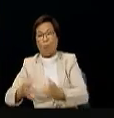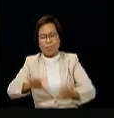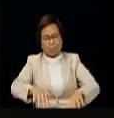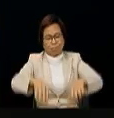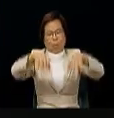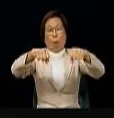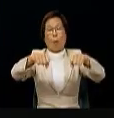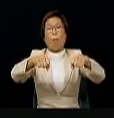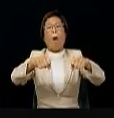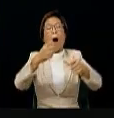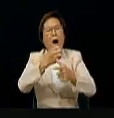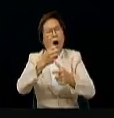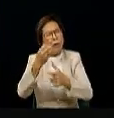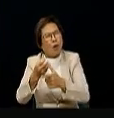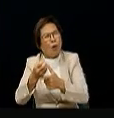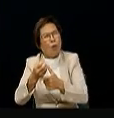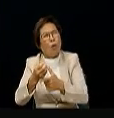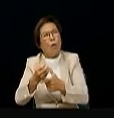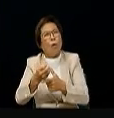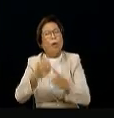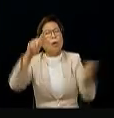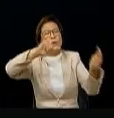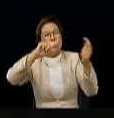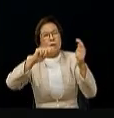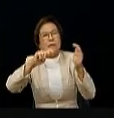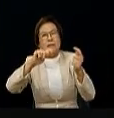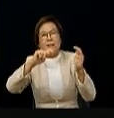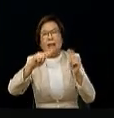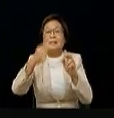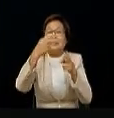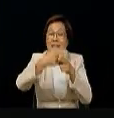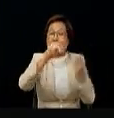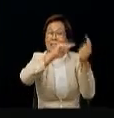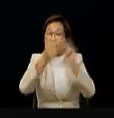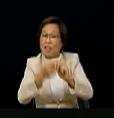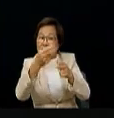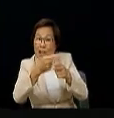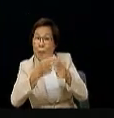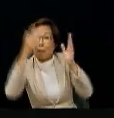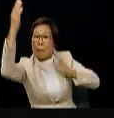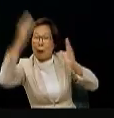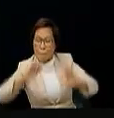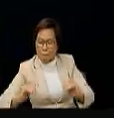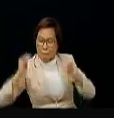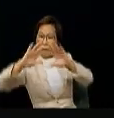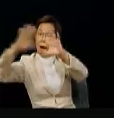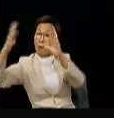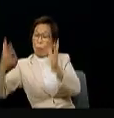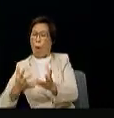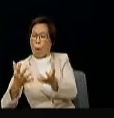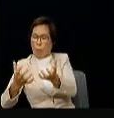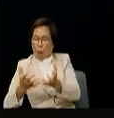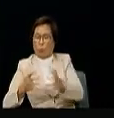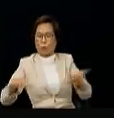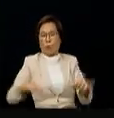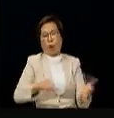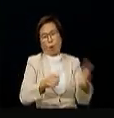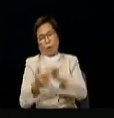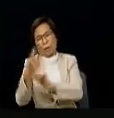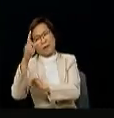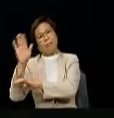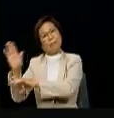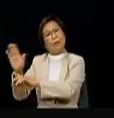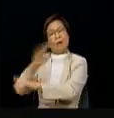diangkat atau mungkin ada juga pencernaan ataupun proses branding yang Malaysia di peringkat antarabangsa yamaho dilakukan